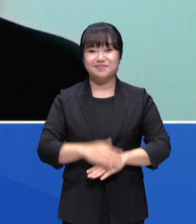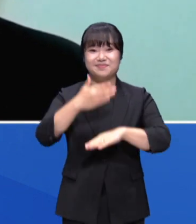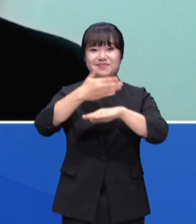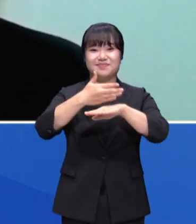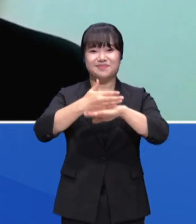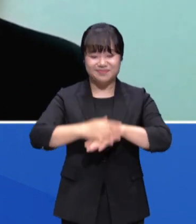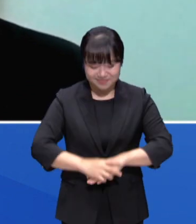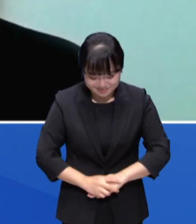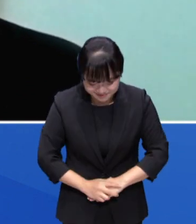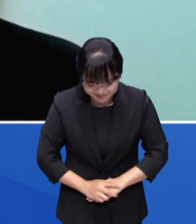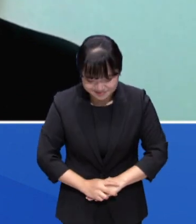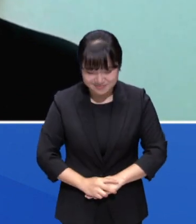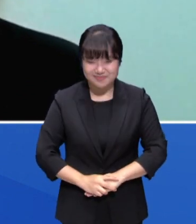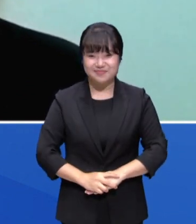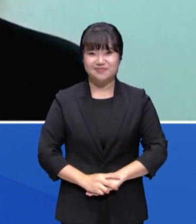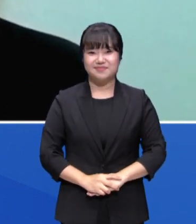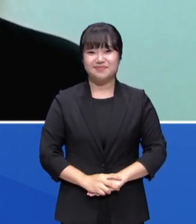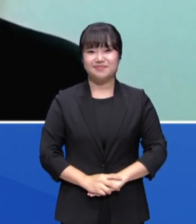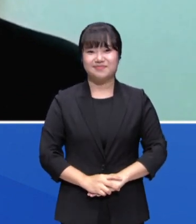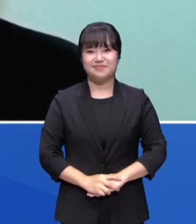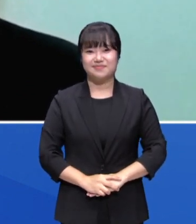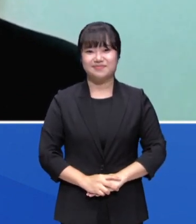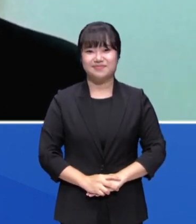네, 감사합니다. 네.